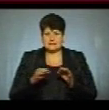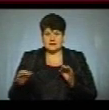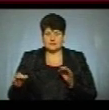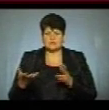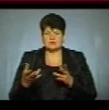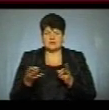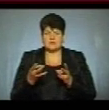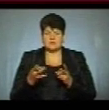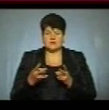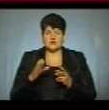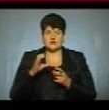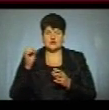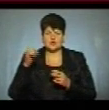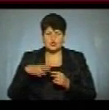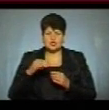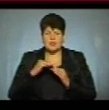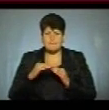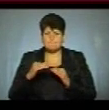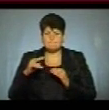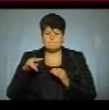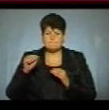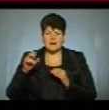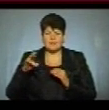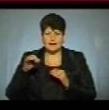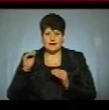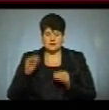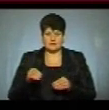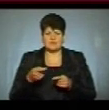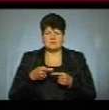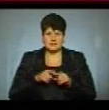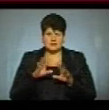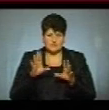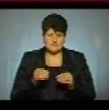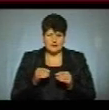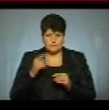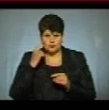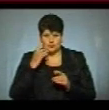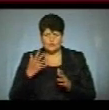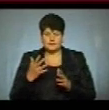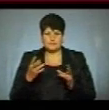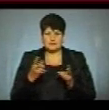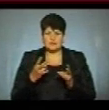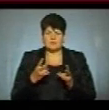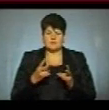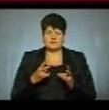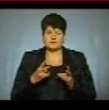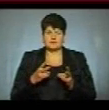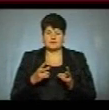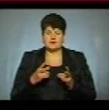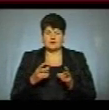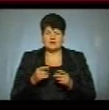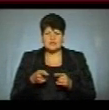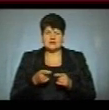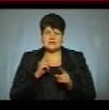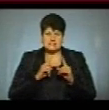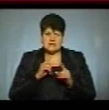треба сонячні панелі поставити, для того, щоб камери працювали. Це треба технічно теж добре обдумати. Треба ще електроопору ставити. У нас сесія